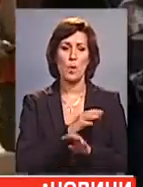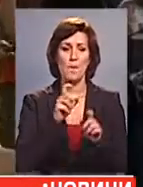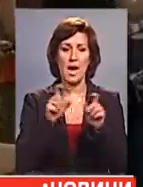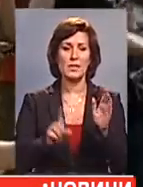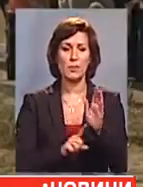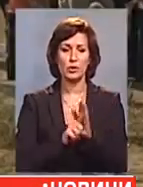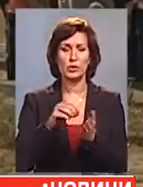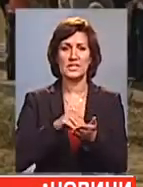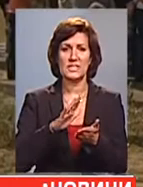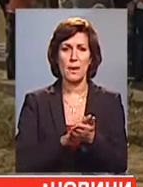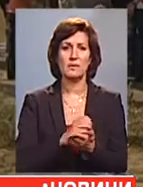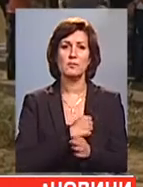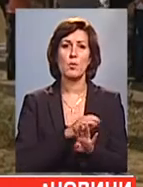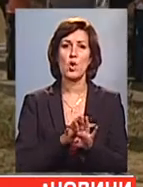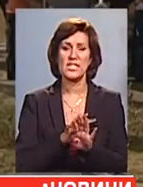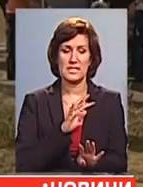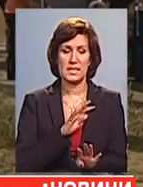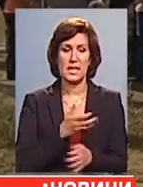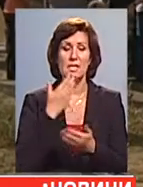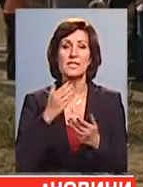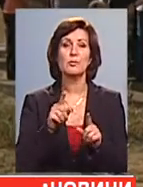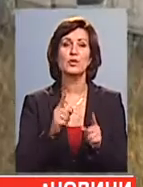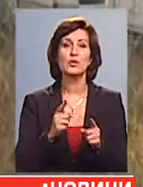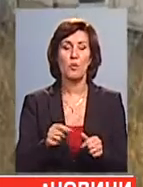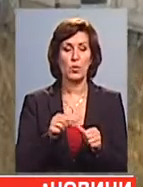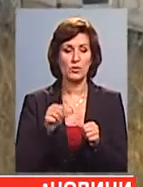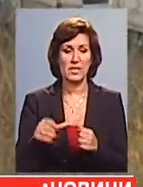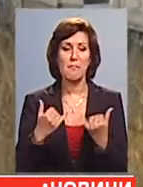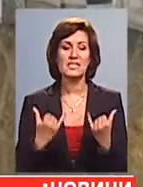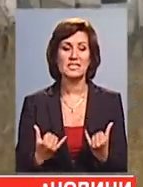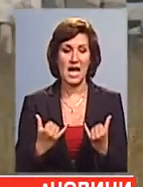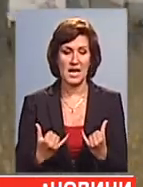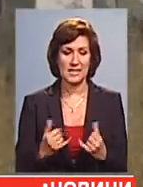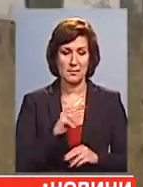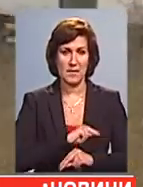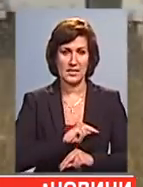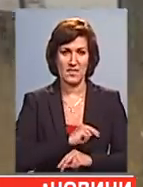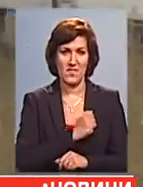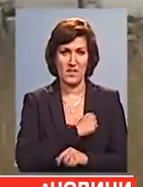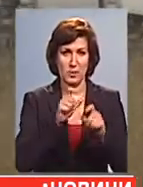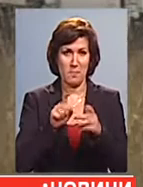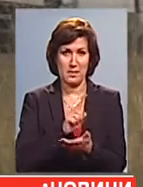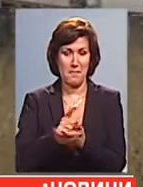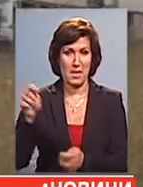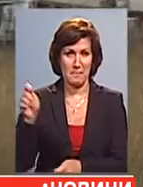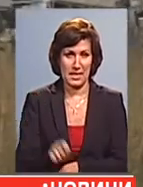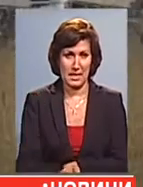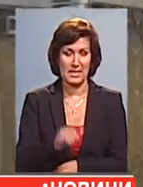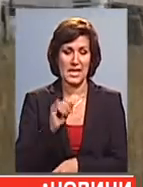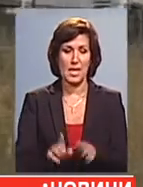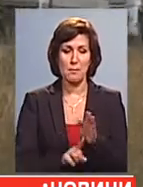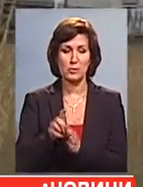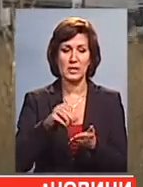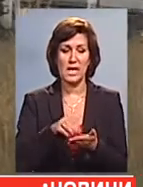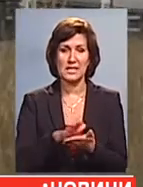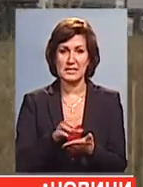почне запис у Збройні Сили. На запитання, чому саме зараз працівник військкомату має приїхати і